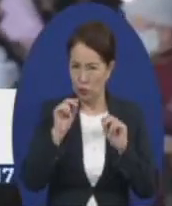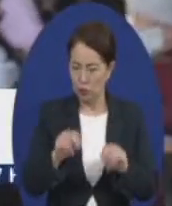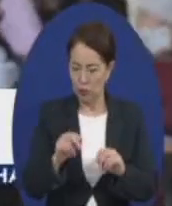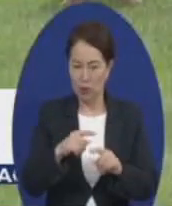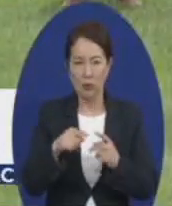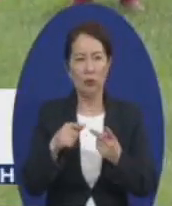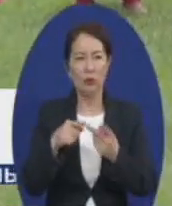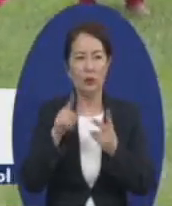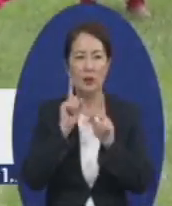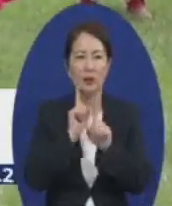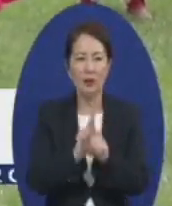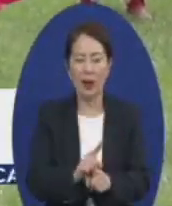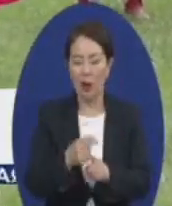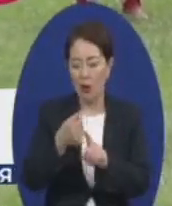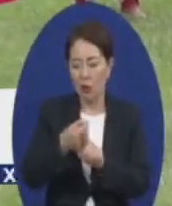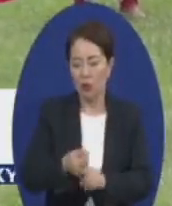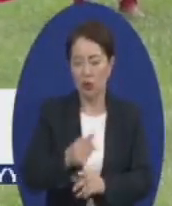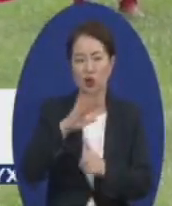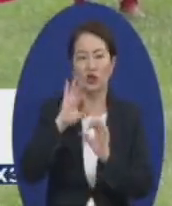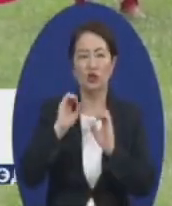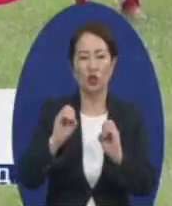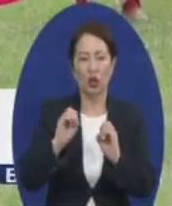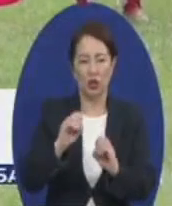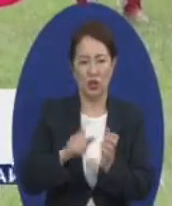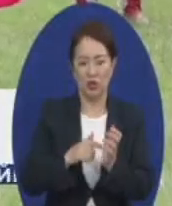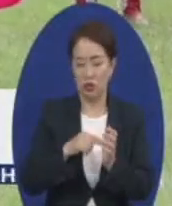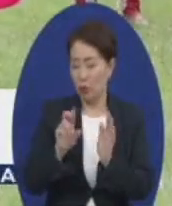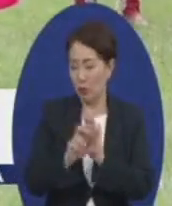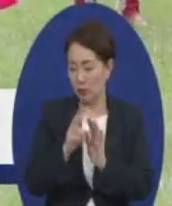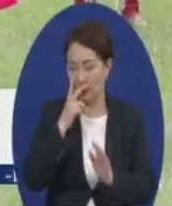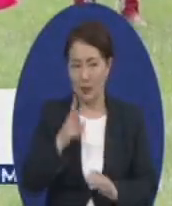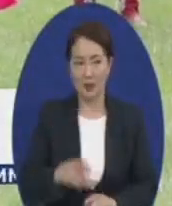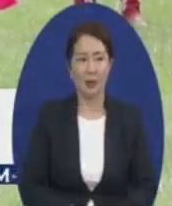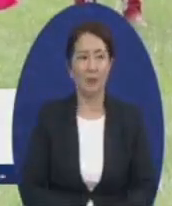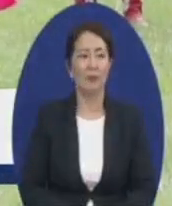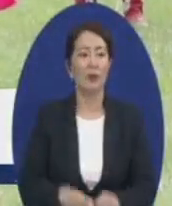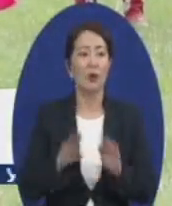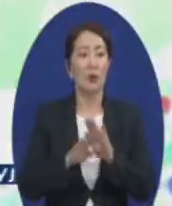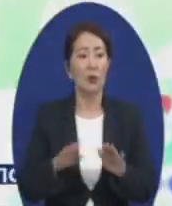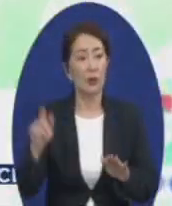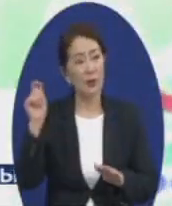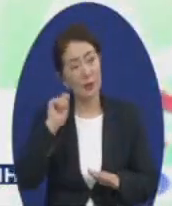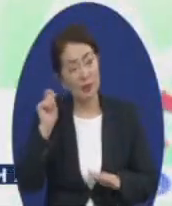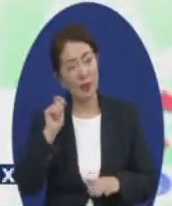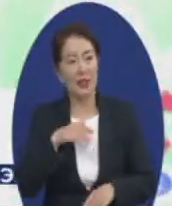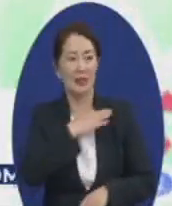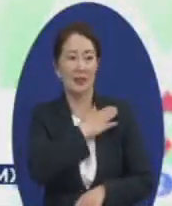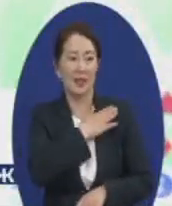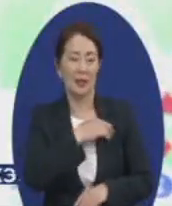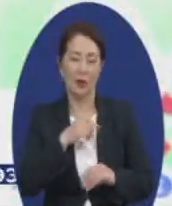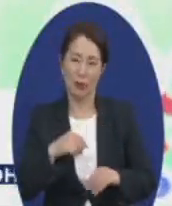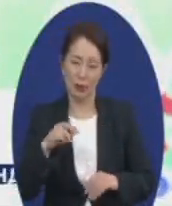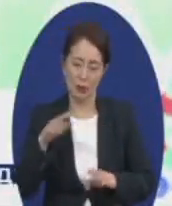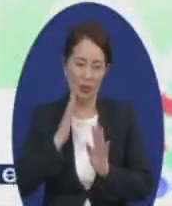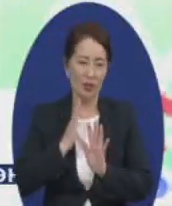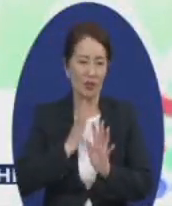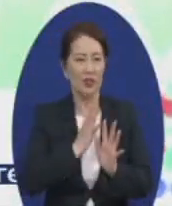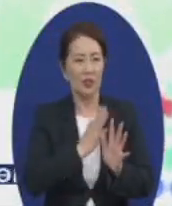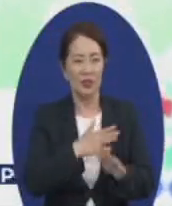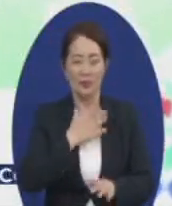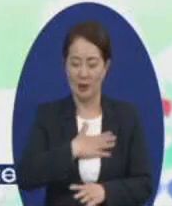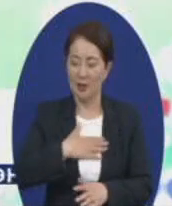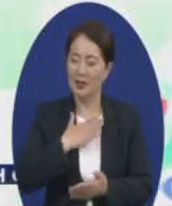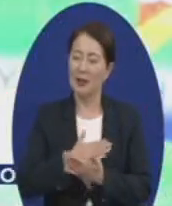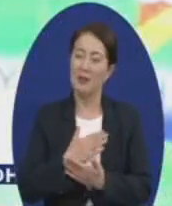дагаад хүчирхийлэл одоо тэглэх ийм боломжтой гэж харж байгаа. Хүүхдийн баяраараа цагдаа бол жагсаа маш